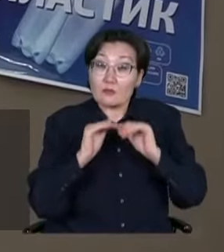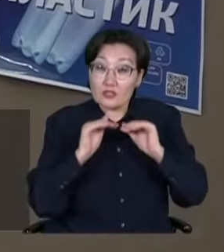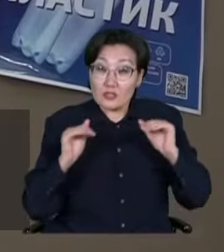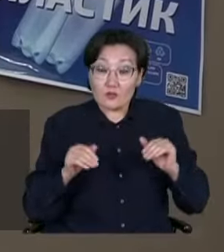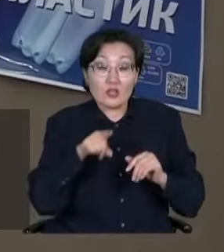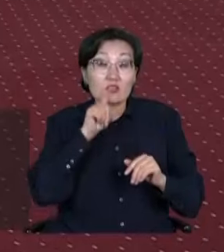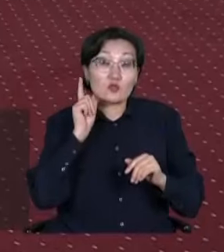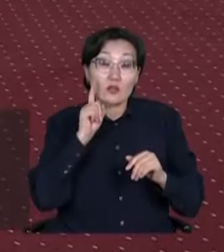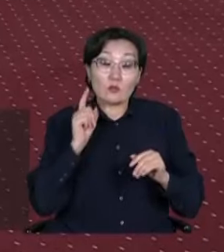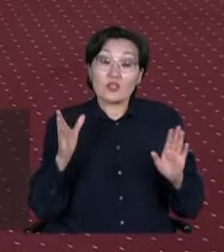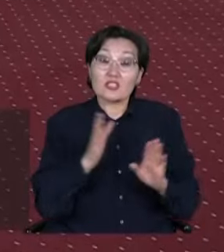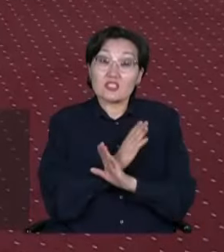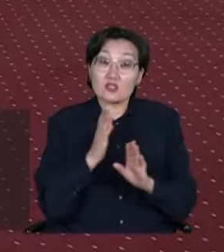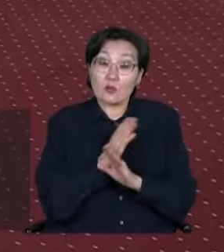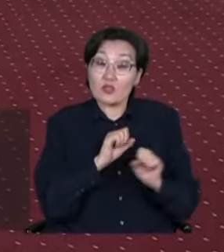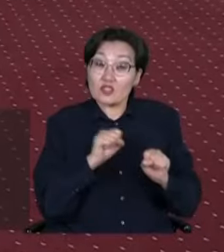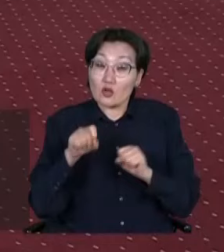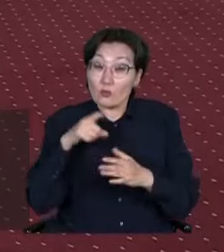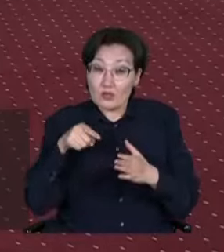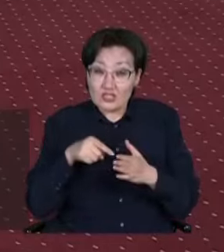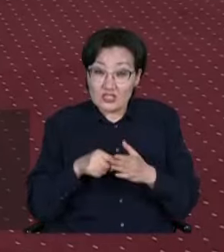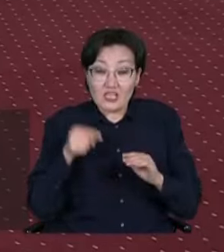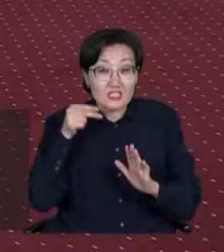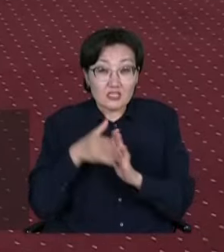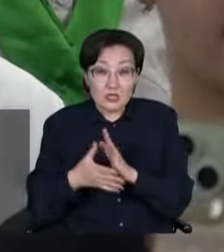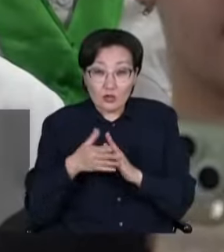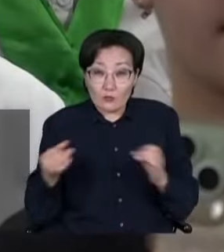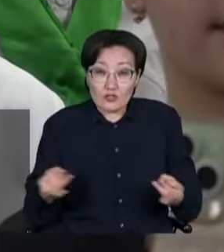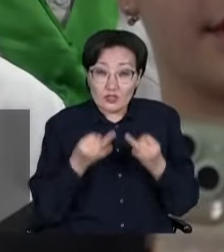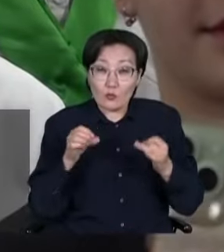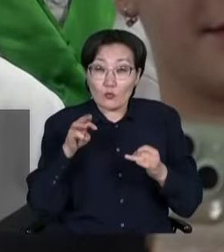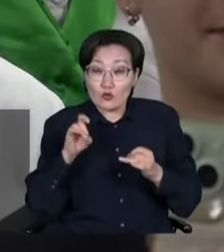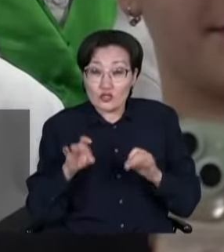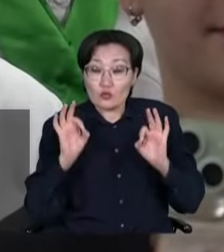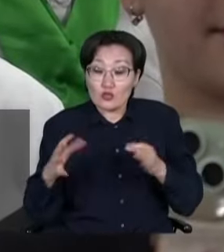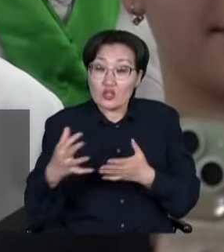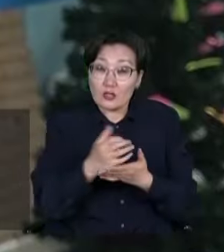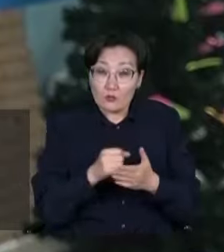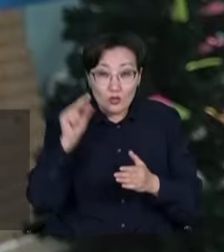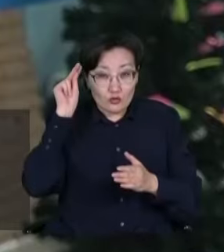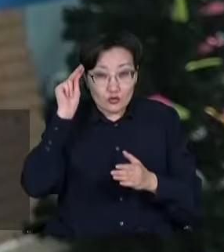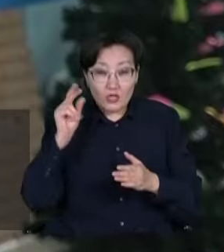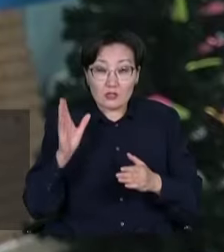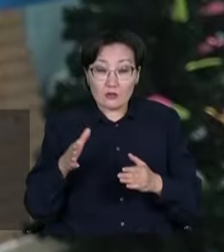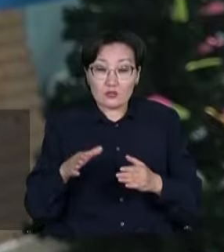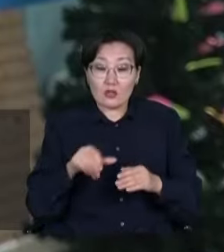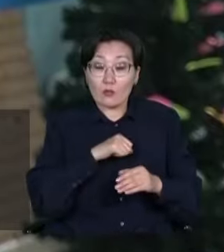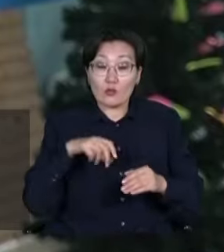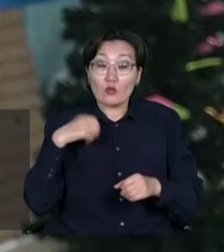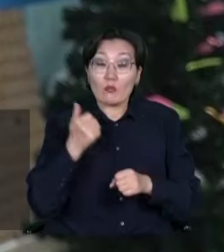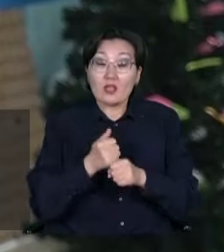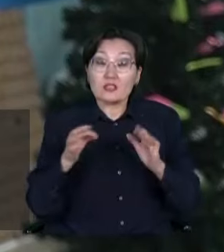мен жасөспірімдер қоршаған ортаны қорғау мәселелерін зерттеуге қызығып, қалдықтарды дұрыс жинауды үйренеді. Бұның ең басты